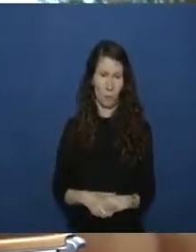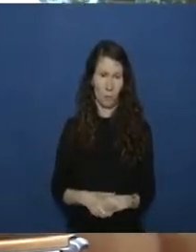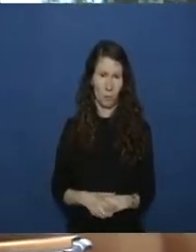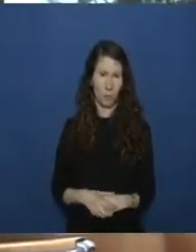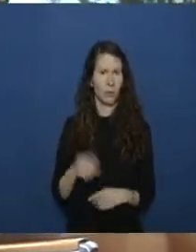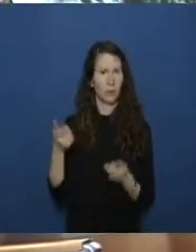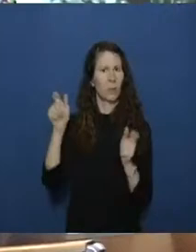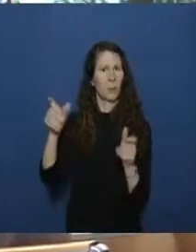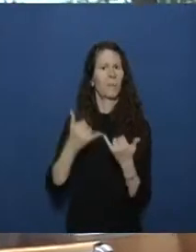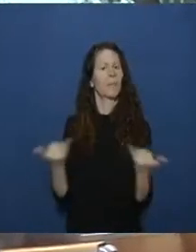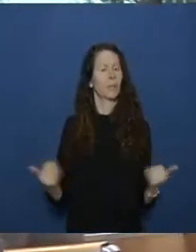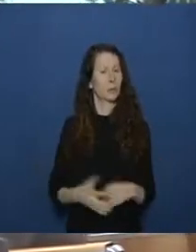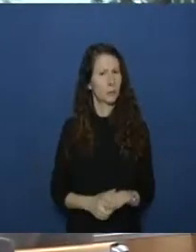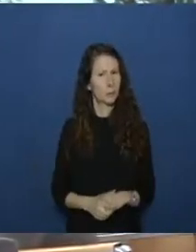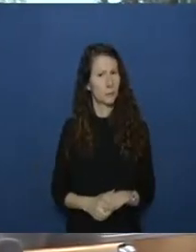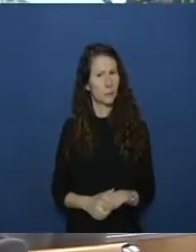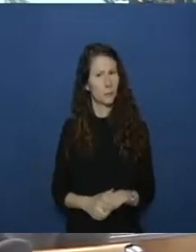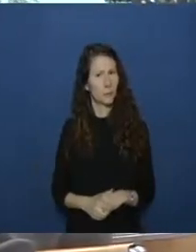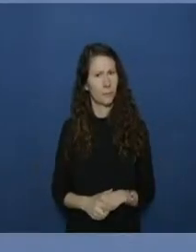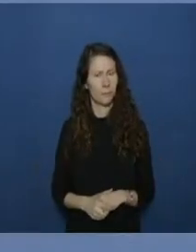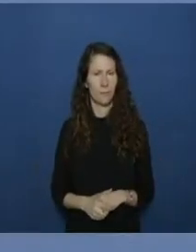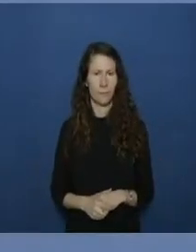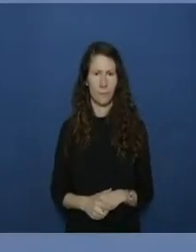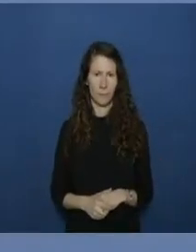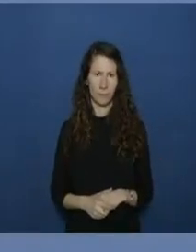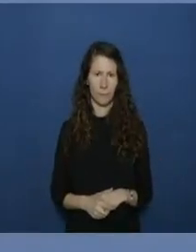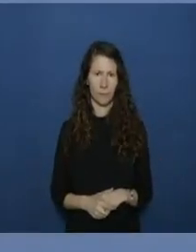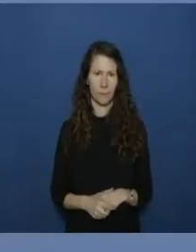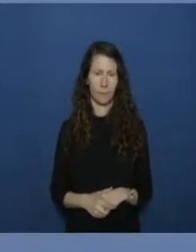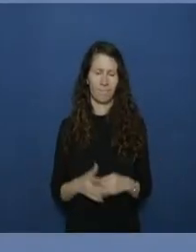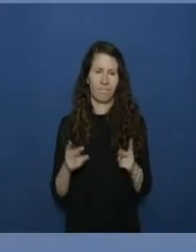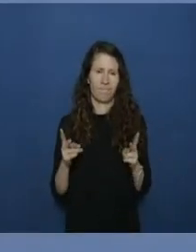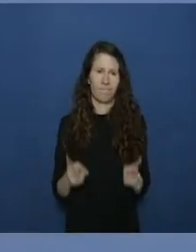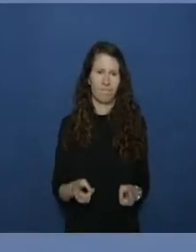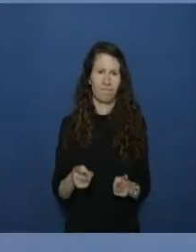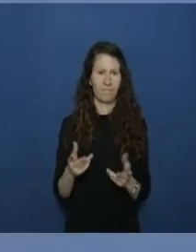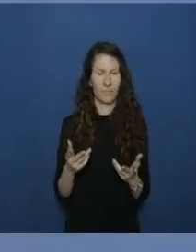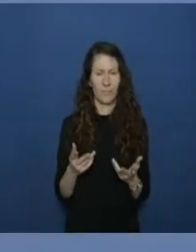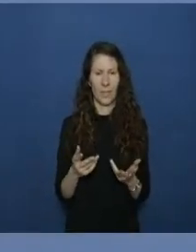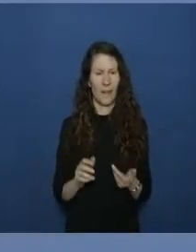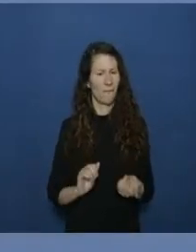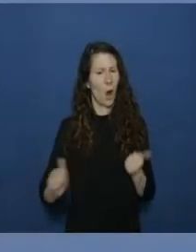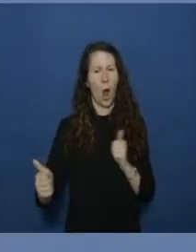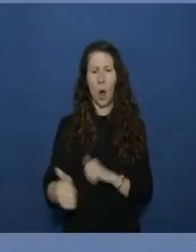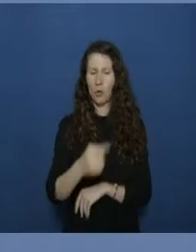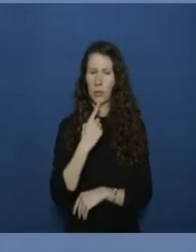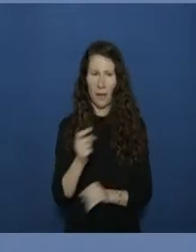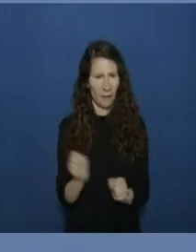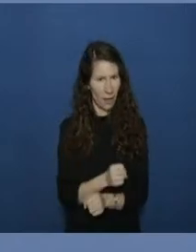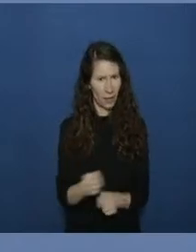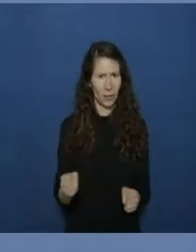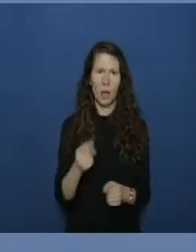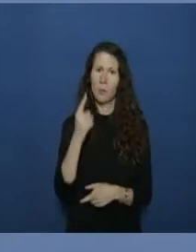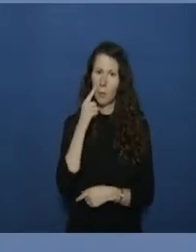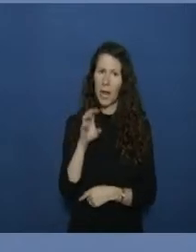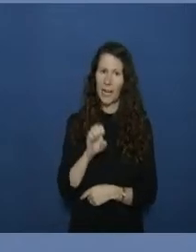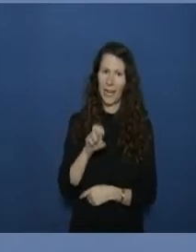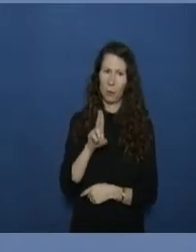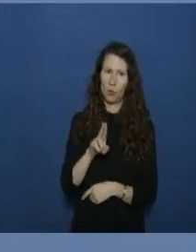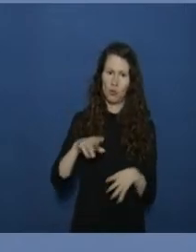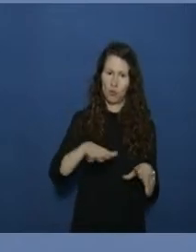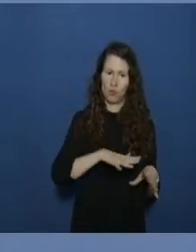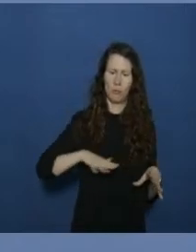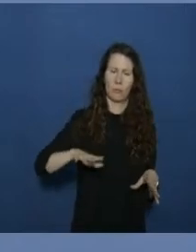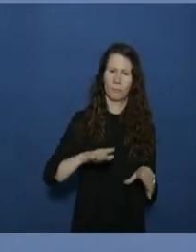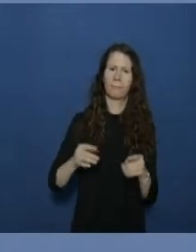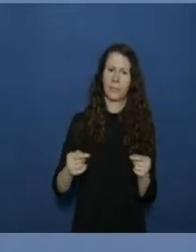wollen Sie das verhindern? Ich kann jetzt nicht im Einzelnen Entscheidungen vorgreifen, über die derzeit im Kreis der Europäischen Union